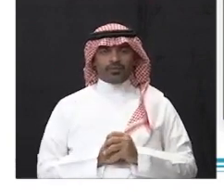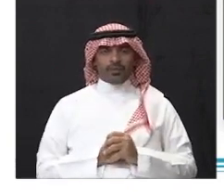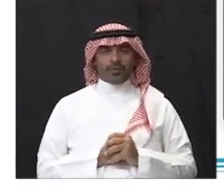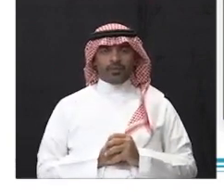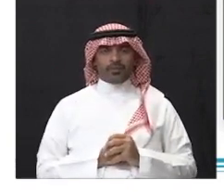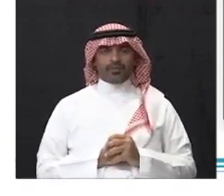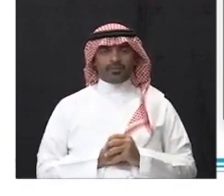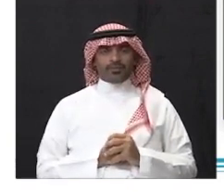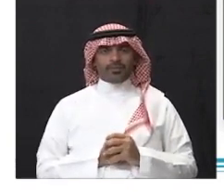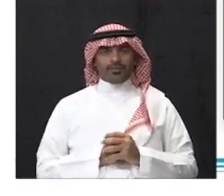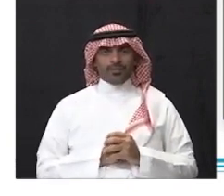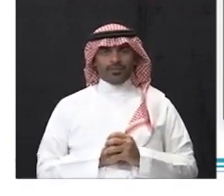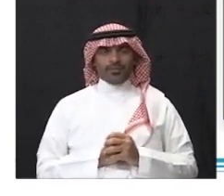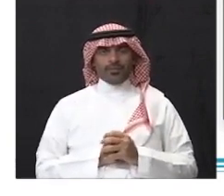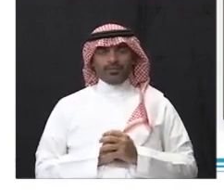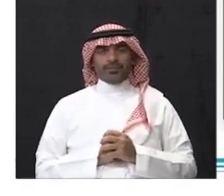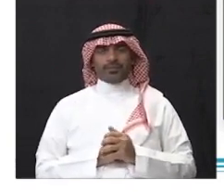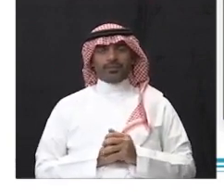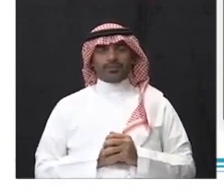شمالي إيران.